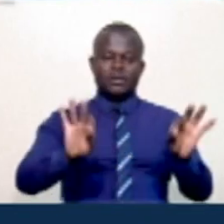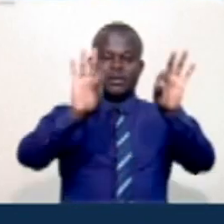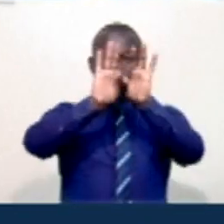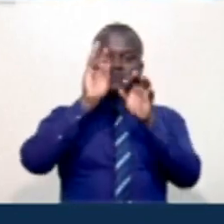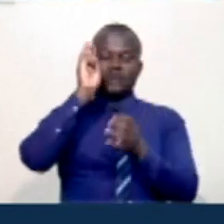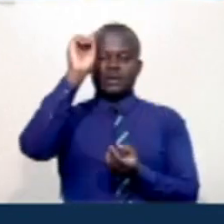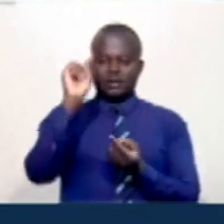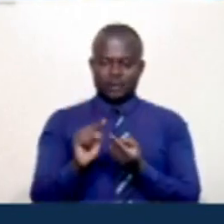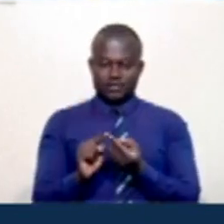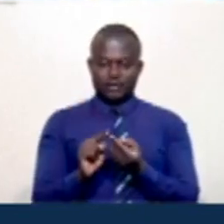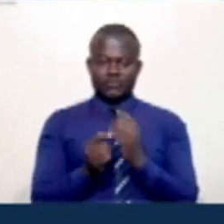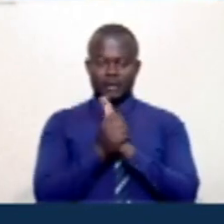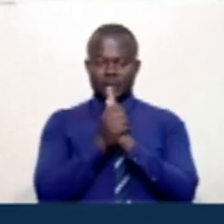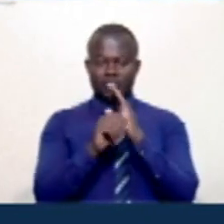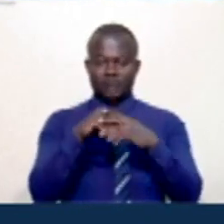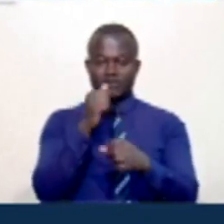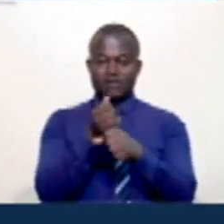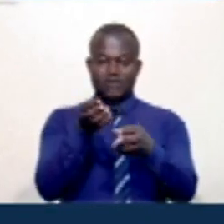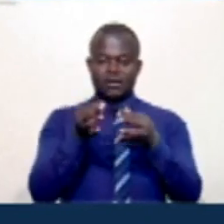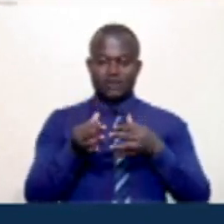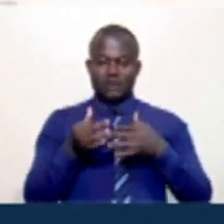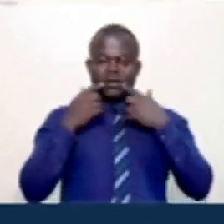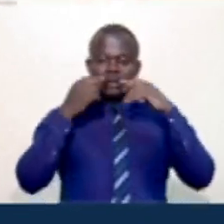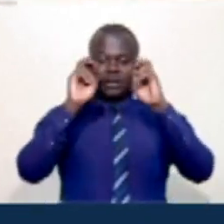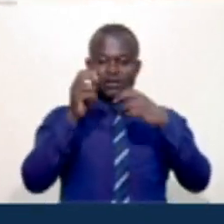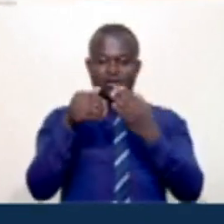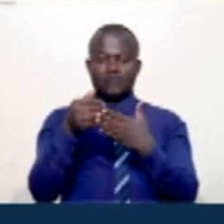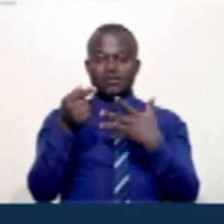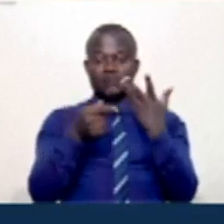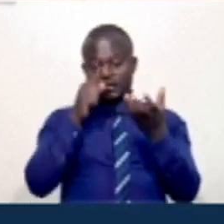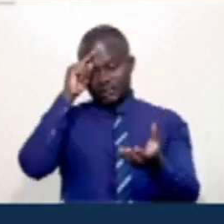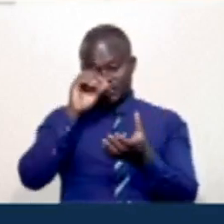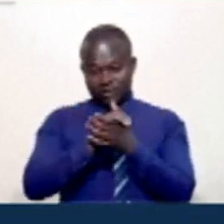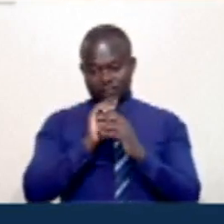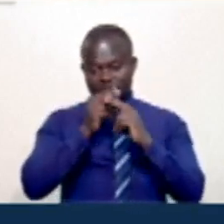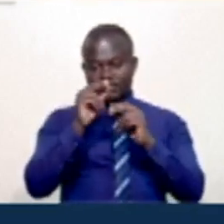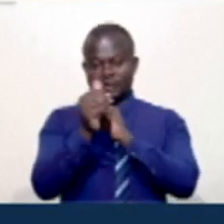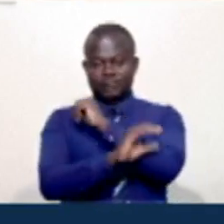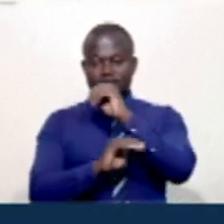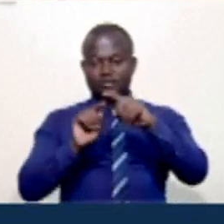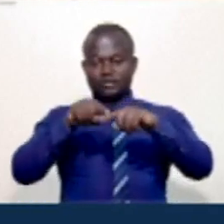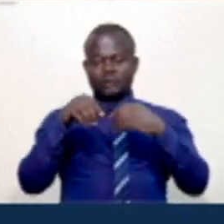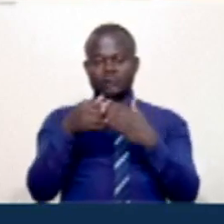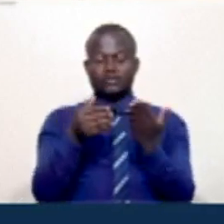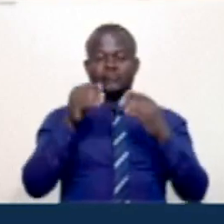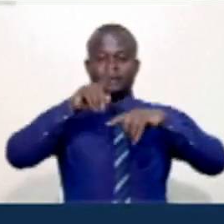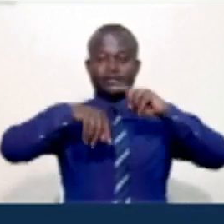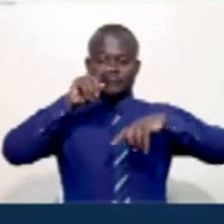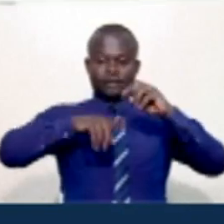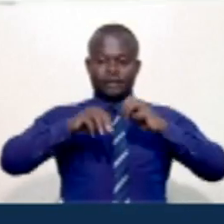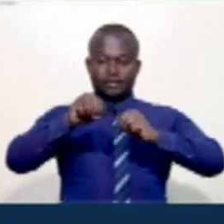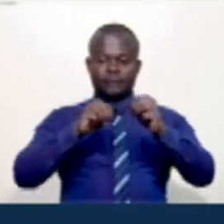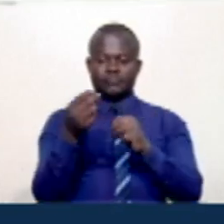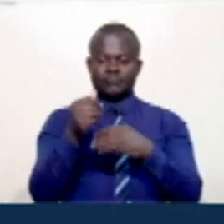bizagabanuka. Impuguke mu by'imikorere y'urwego rw'imari Valence Rukesha avuga ko ikizere cyo kugurizwa n'amahanga kinashingirwa no kuri politiki y'imicungire